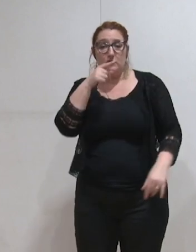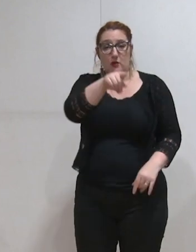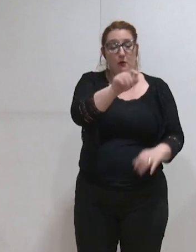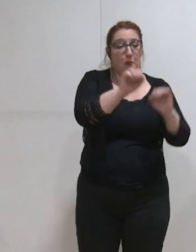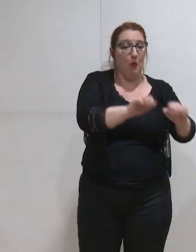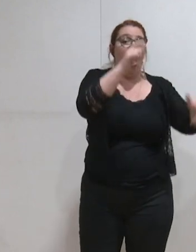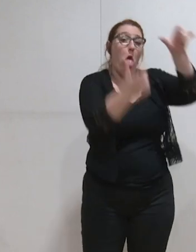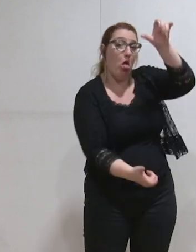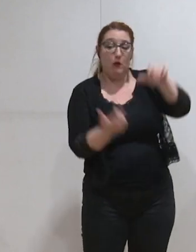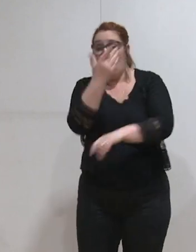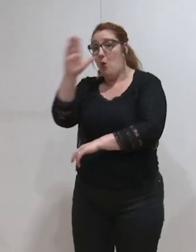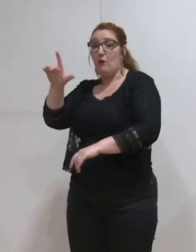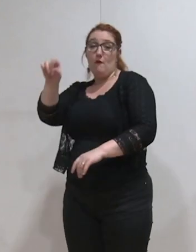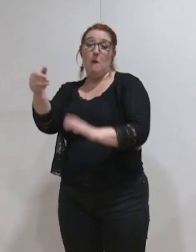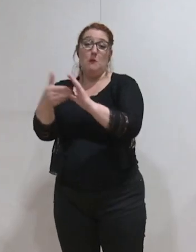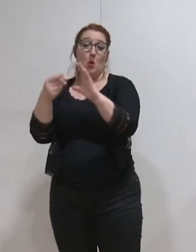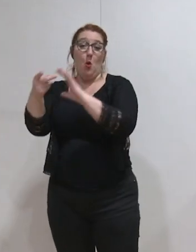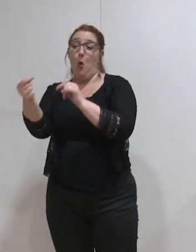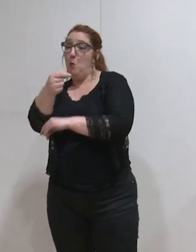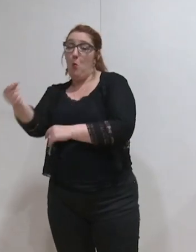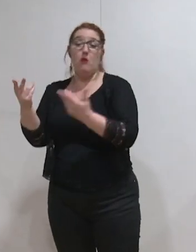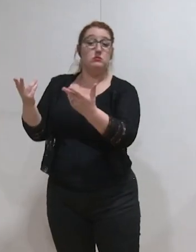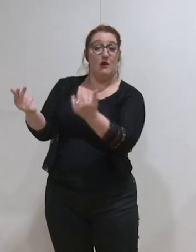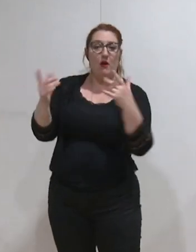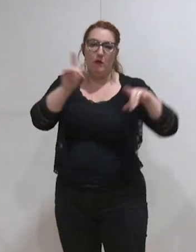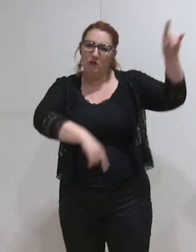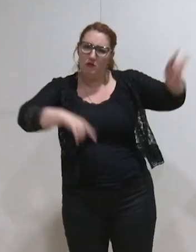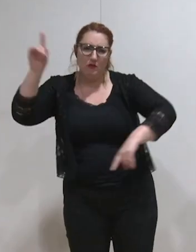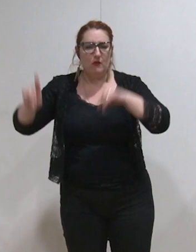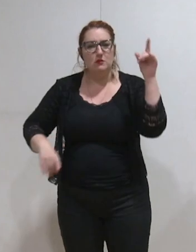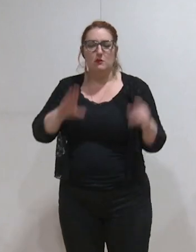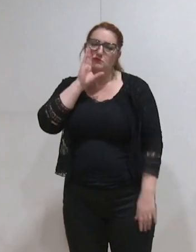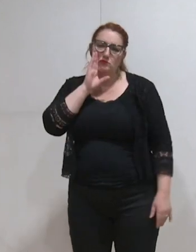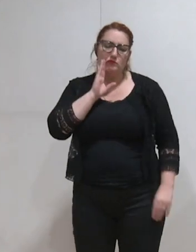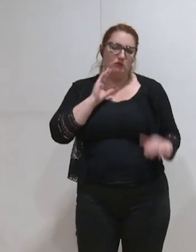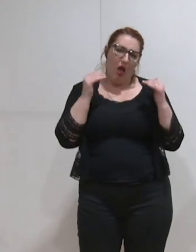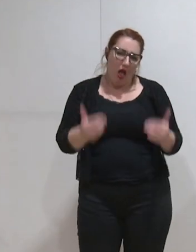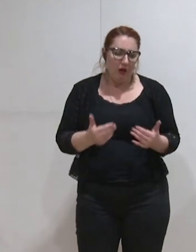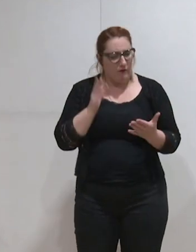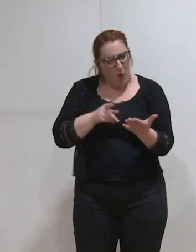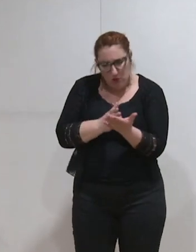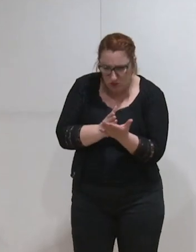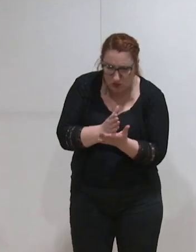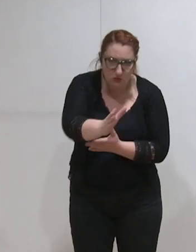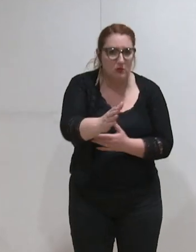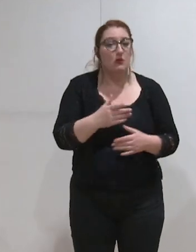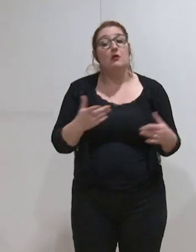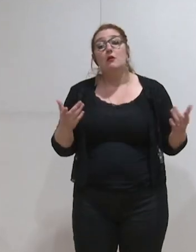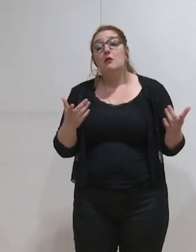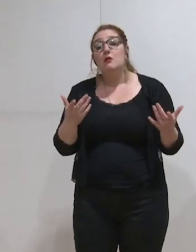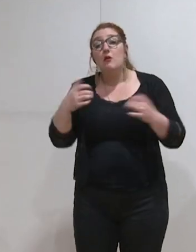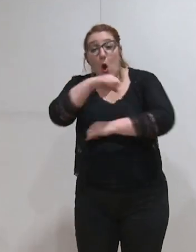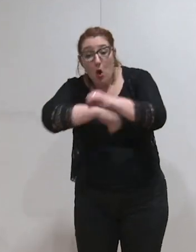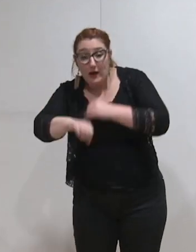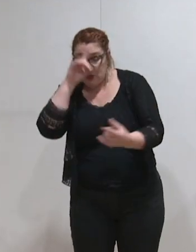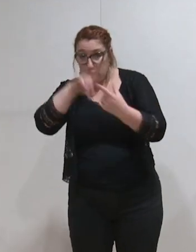compte donc de grâce cessons avec cela avançons on est prêt à soutenir toutes les initiatives qui renforceront le le lien soci et